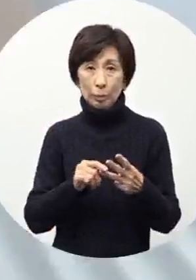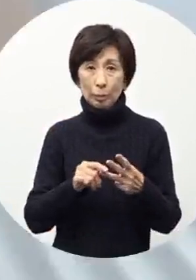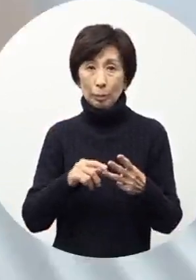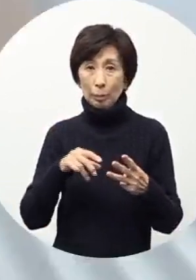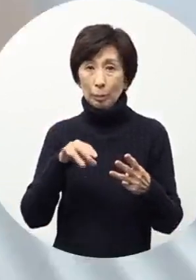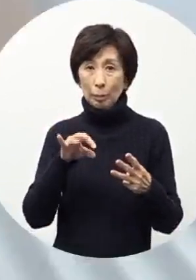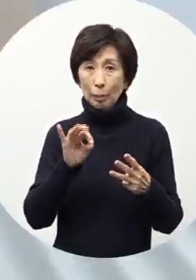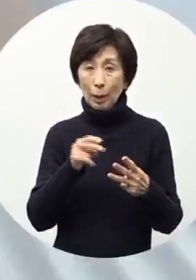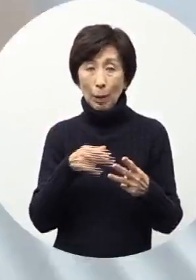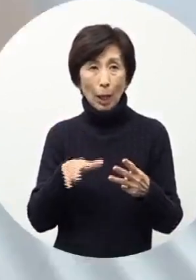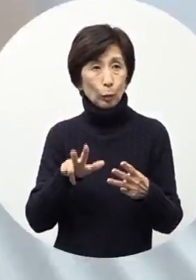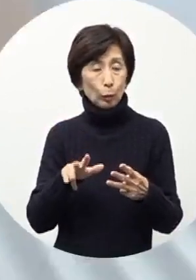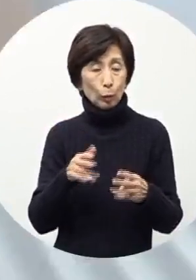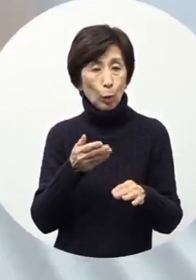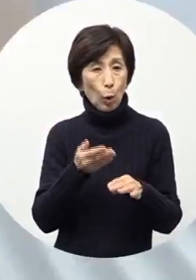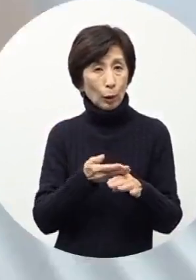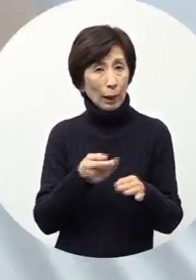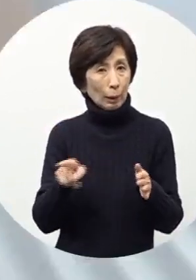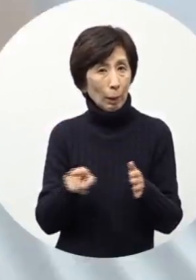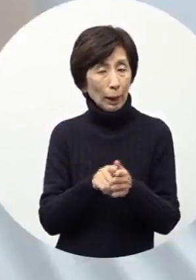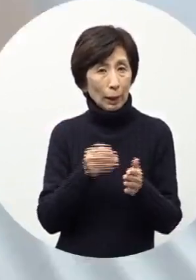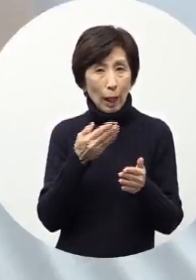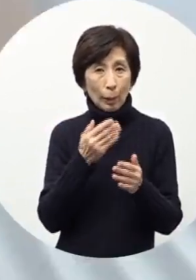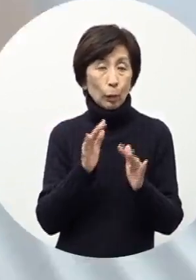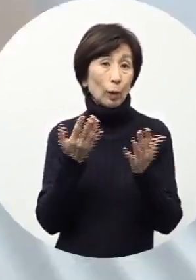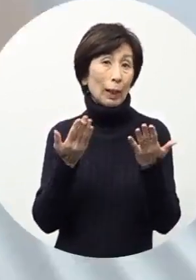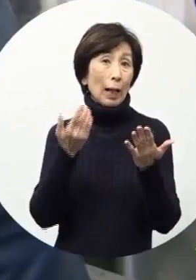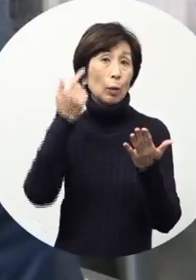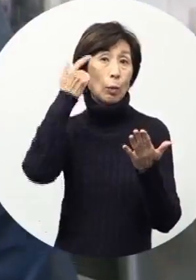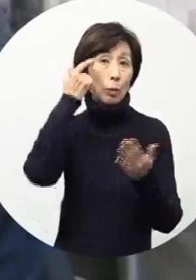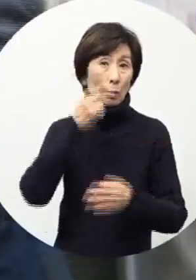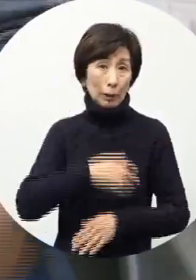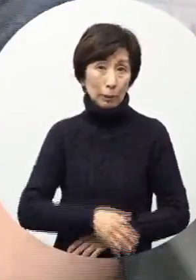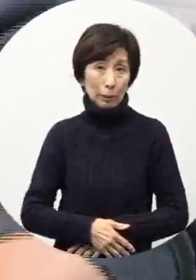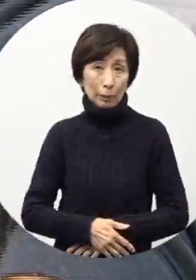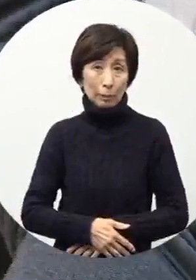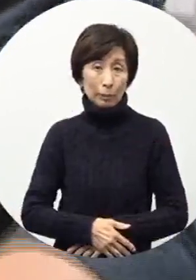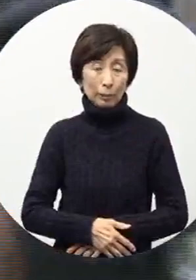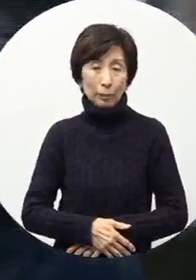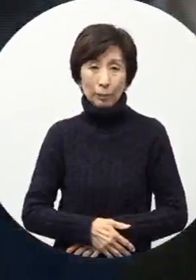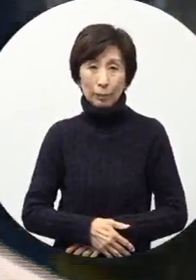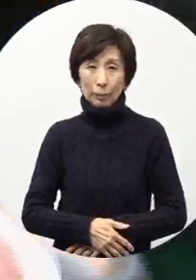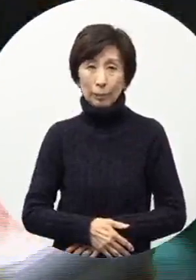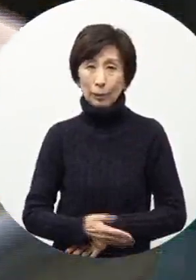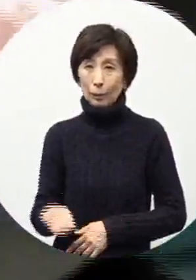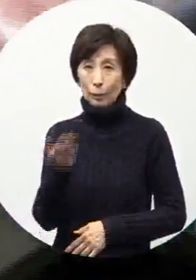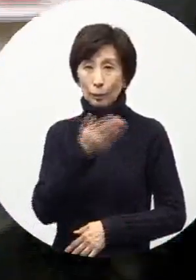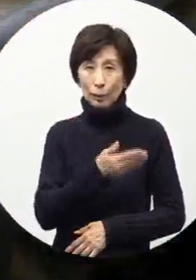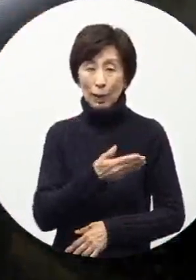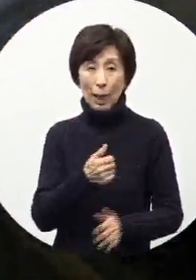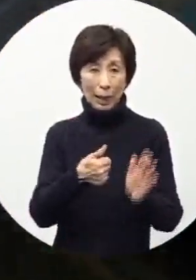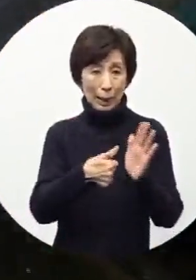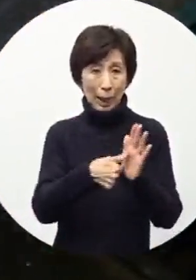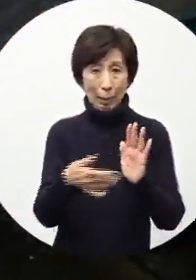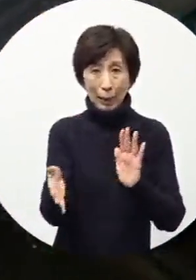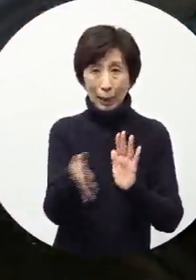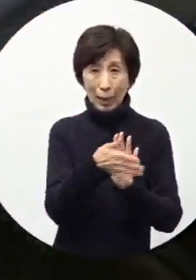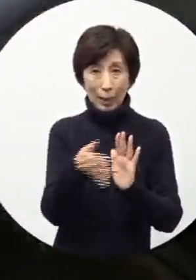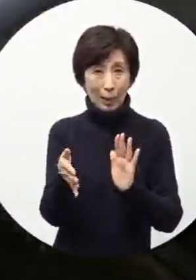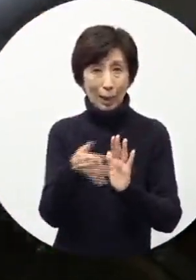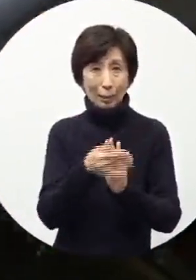メバルって食べたことなかったかもしれないです、お刺身で。 今度は名前を伏せて食べ比べ